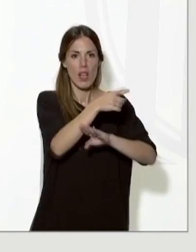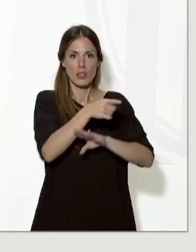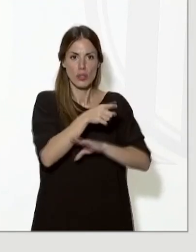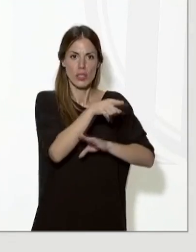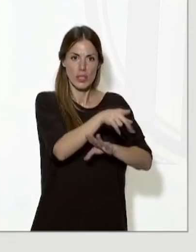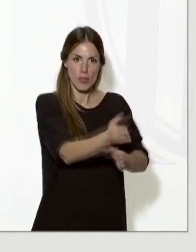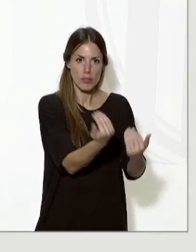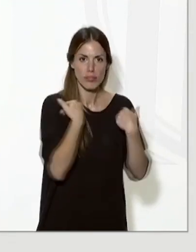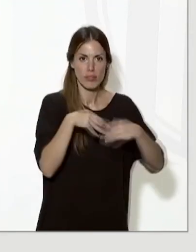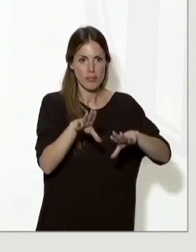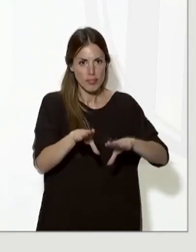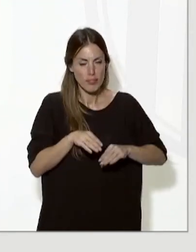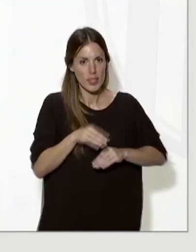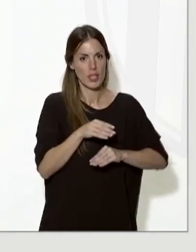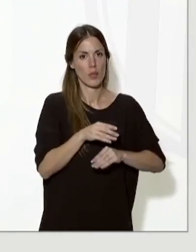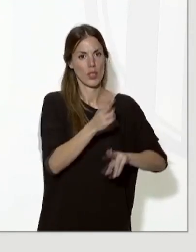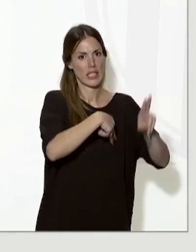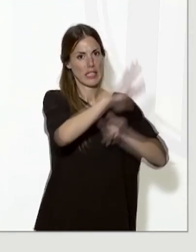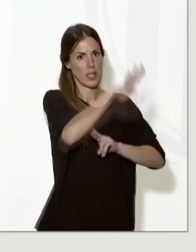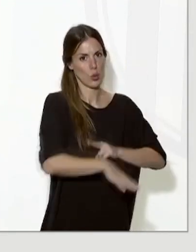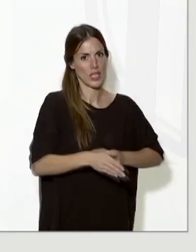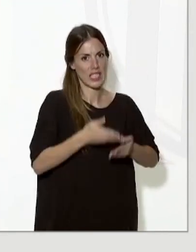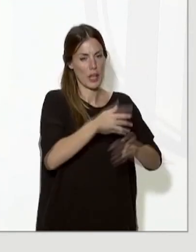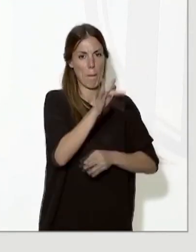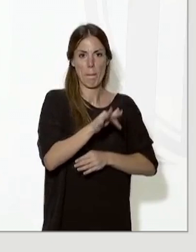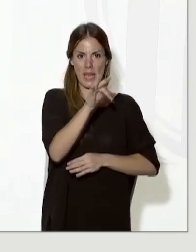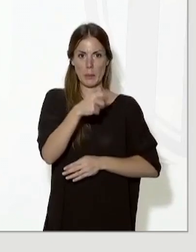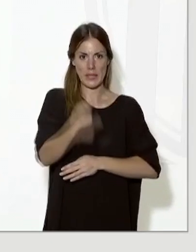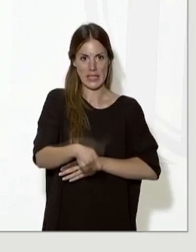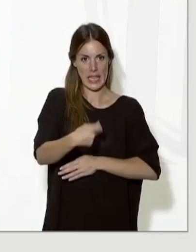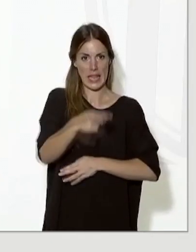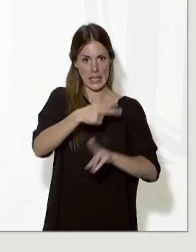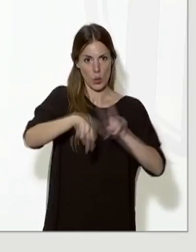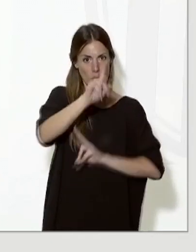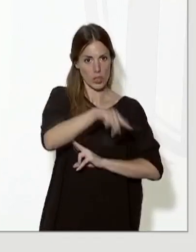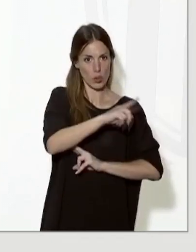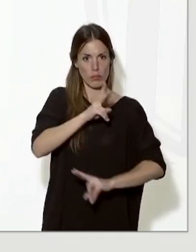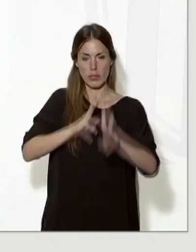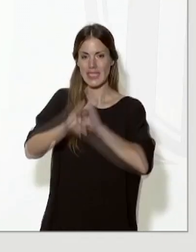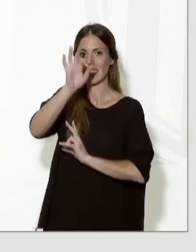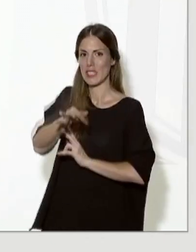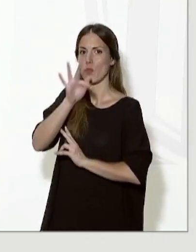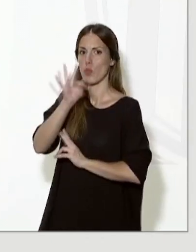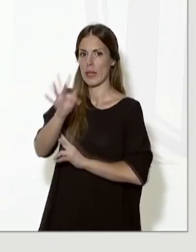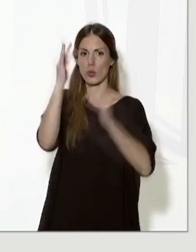Al servei de Catalunya i amb lleialtat al president de la Generalitat de Catalunya? Sí, ho prometo.